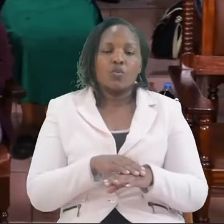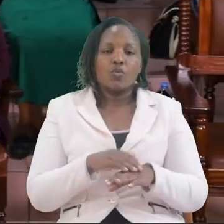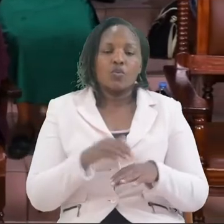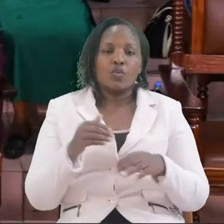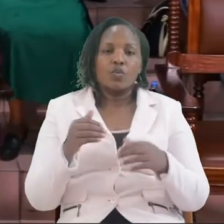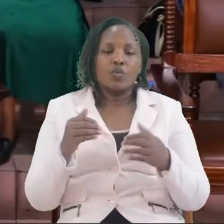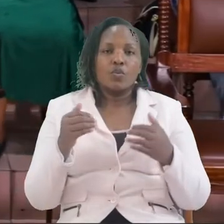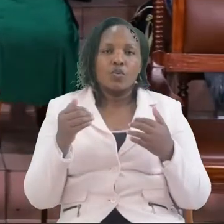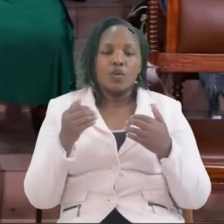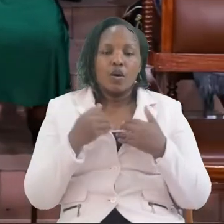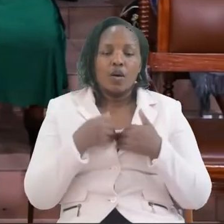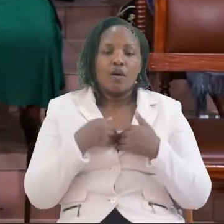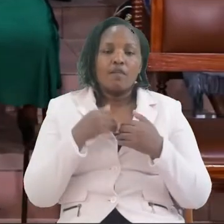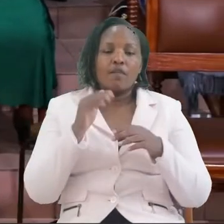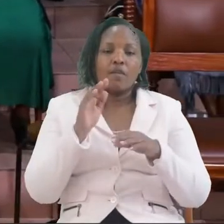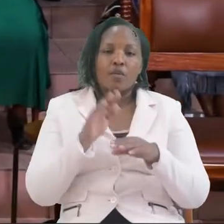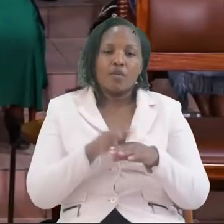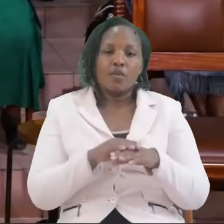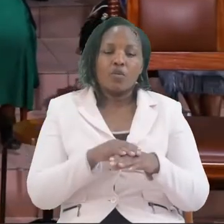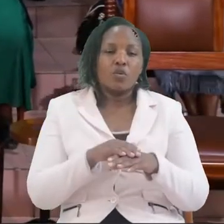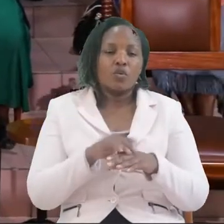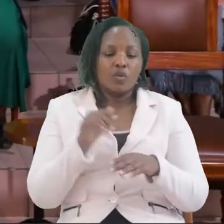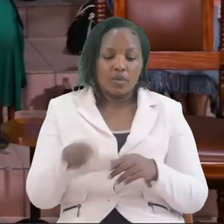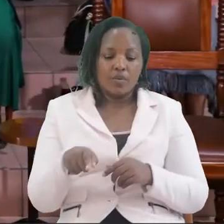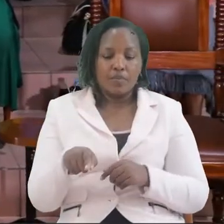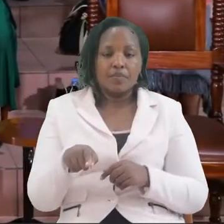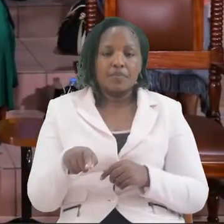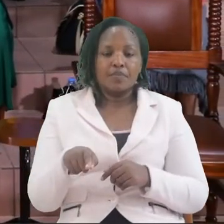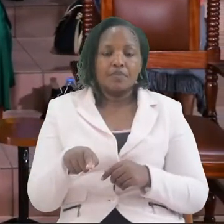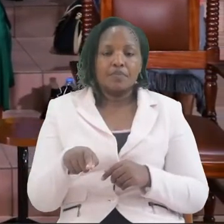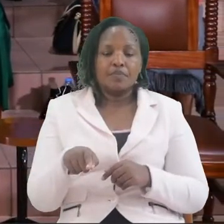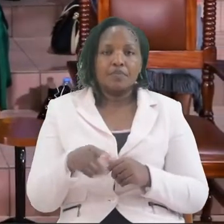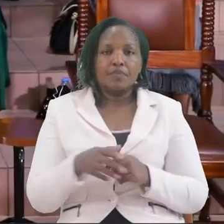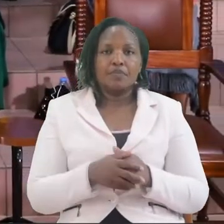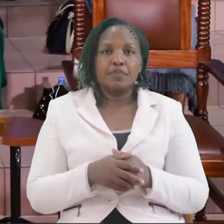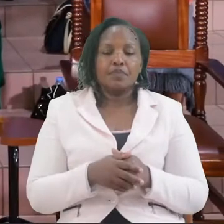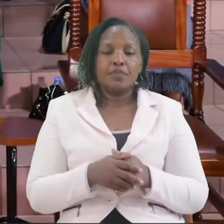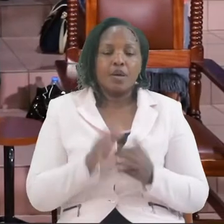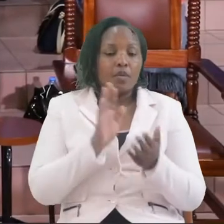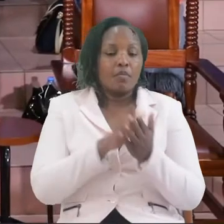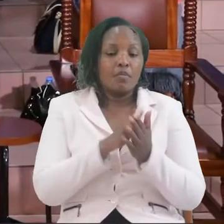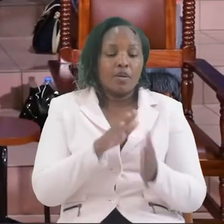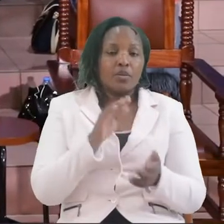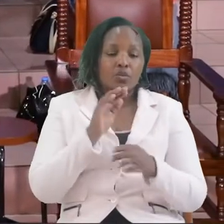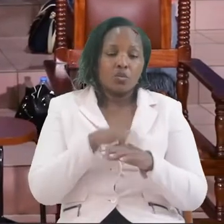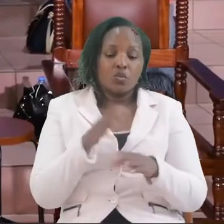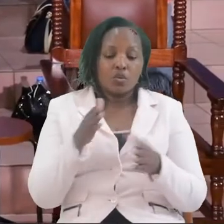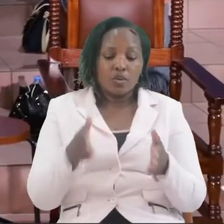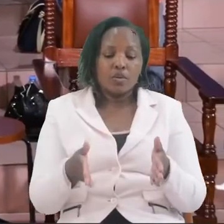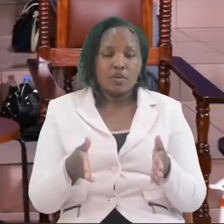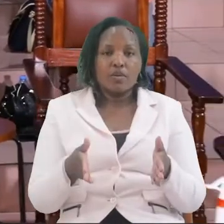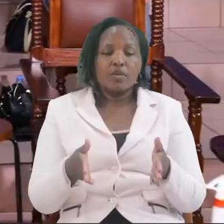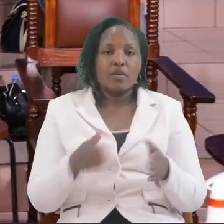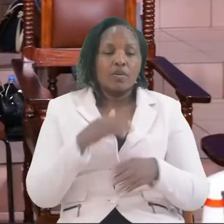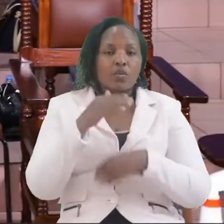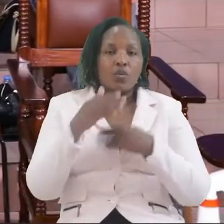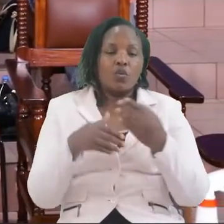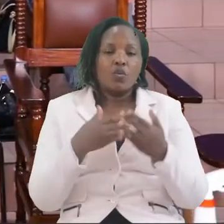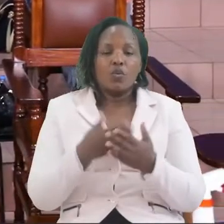ukiwapo wema wowote, ikiwapo sifa nzuri ya wote,